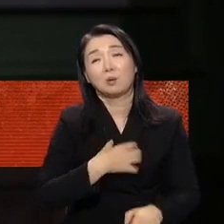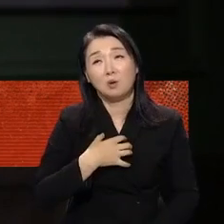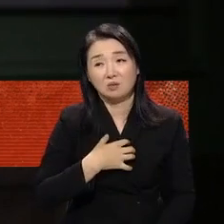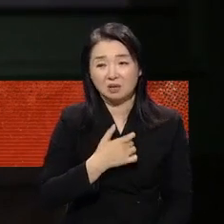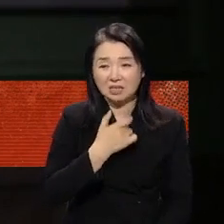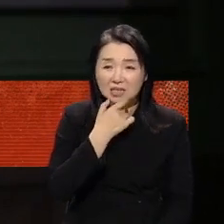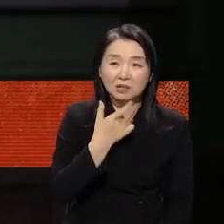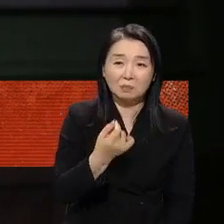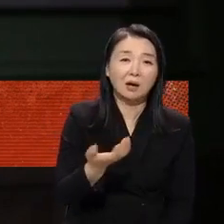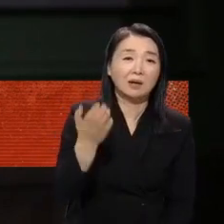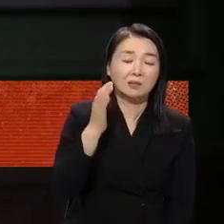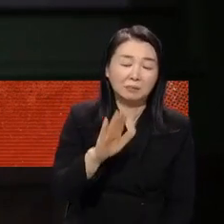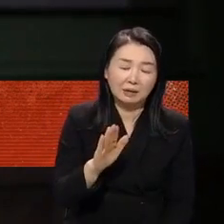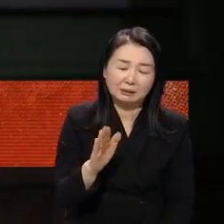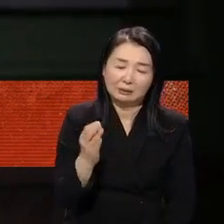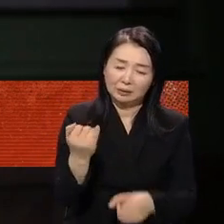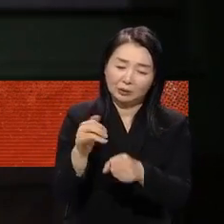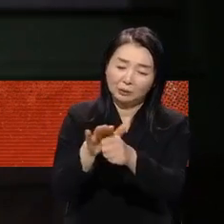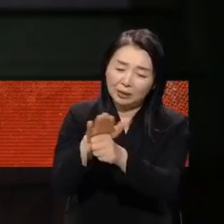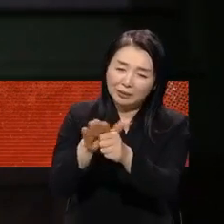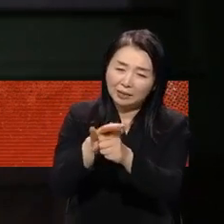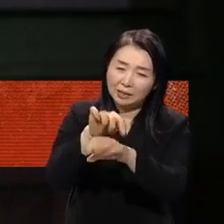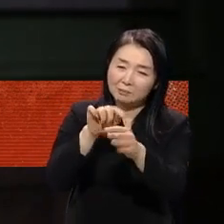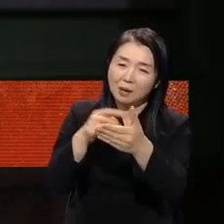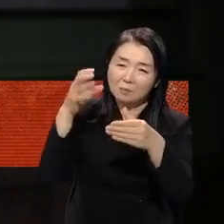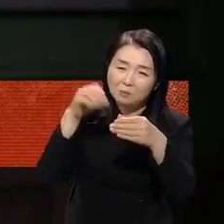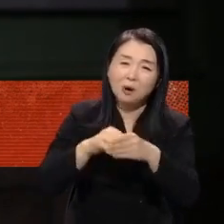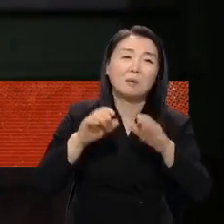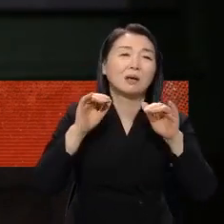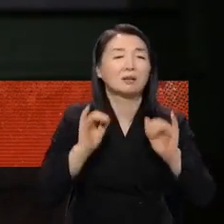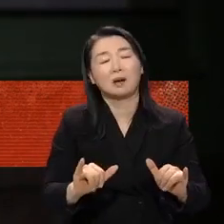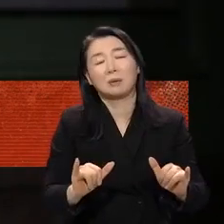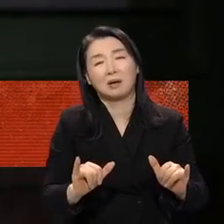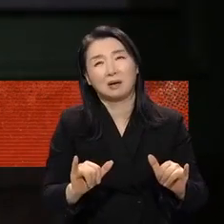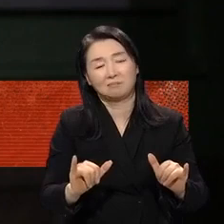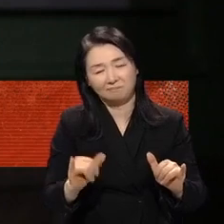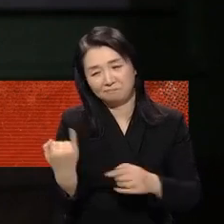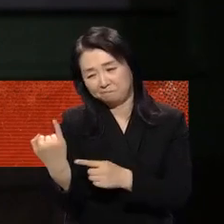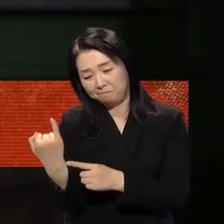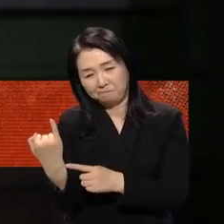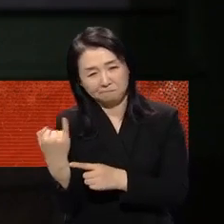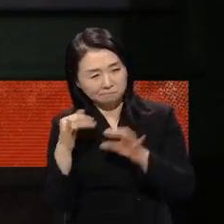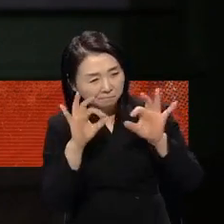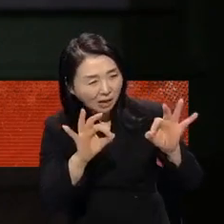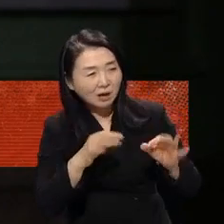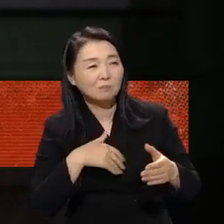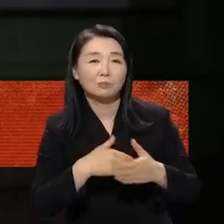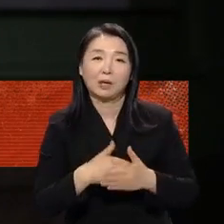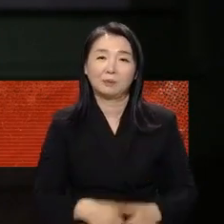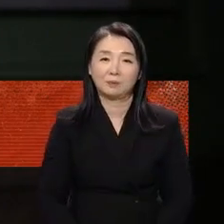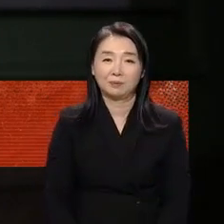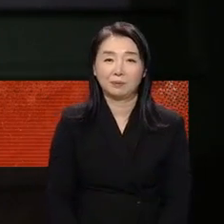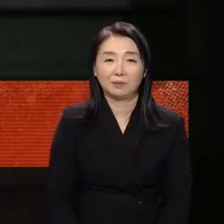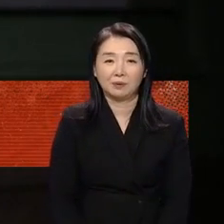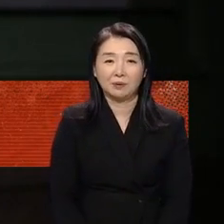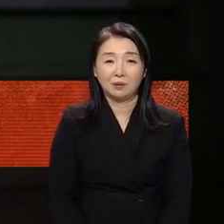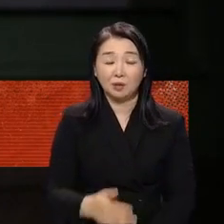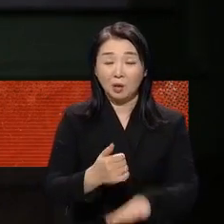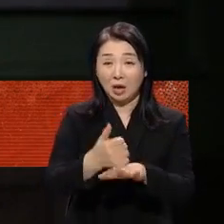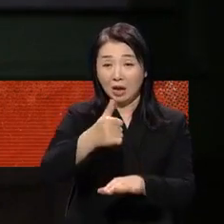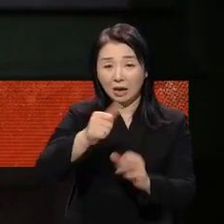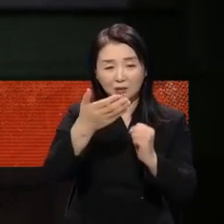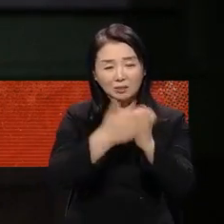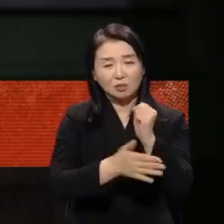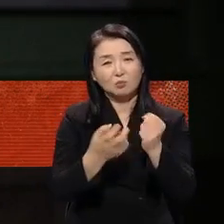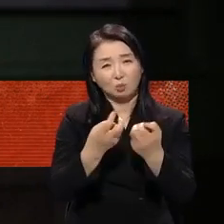기저에는 약간 못 있는 어떤 복합적인 마음이 내가 모르는 어떤 마음이 지 않을까 이게 너무 불안할 거 같고 그런 의미에서 아들 사진까지는 좀